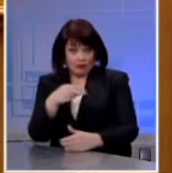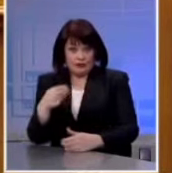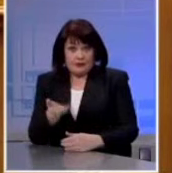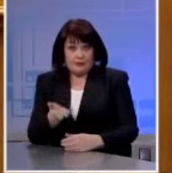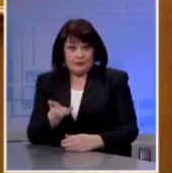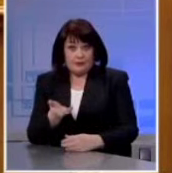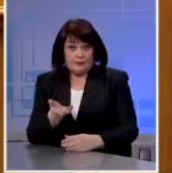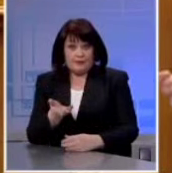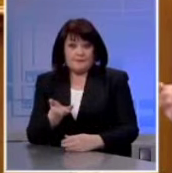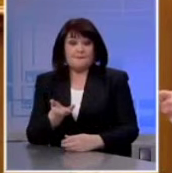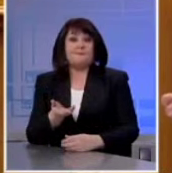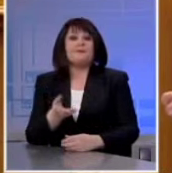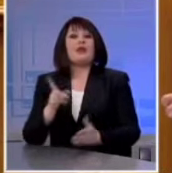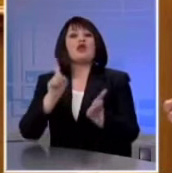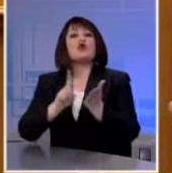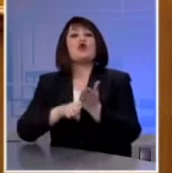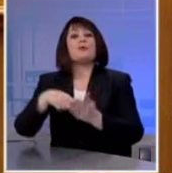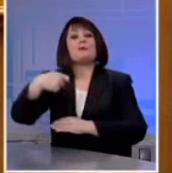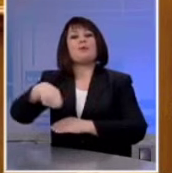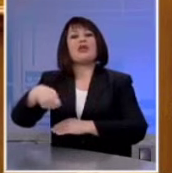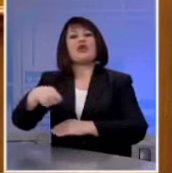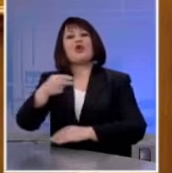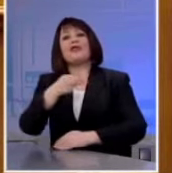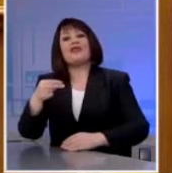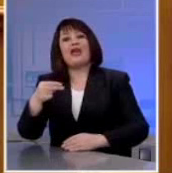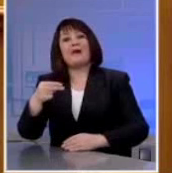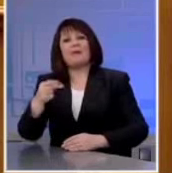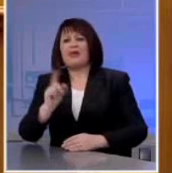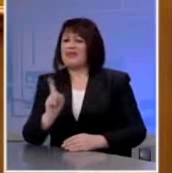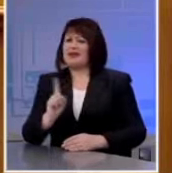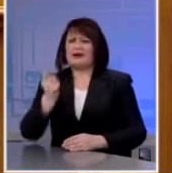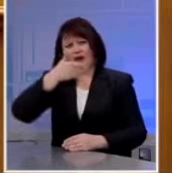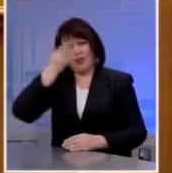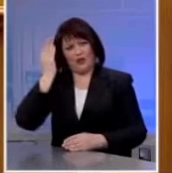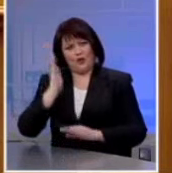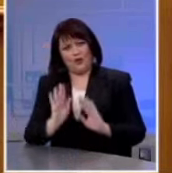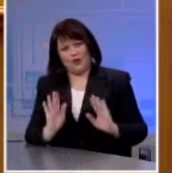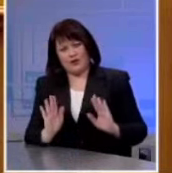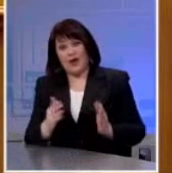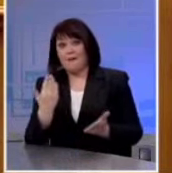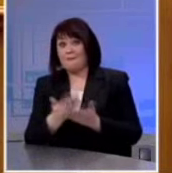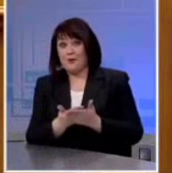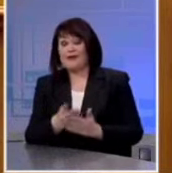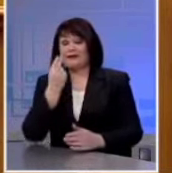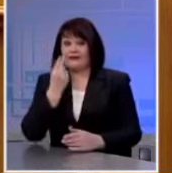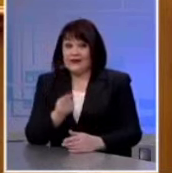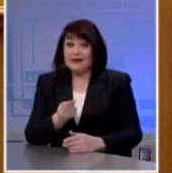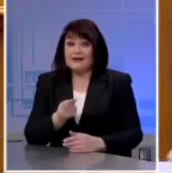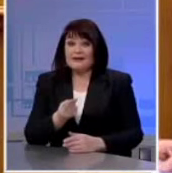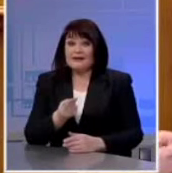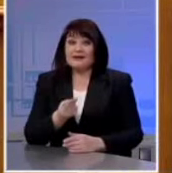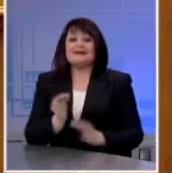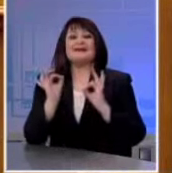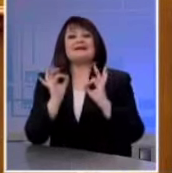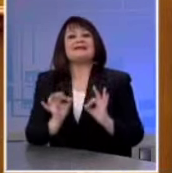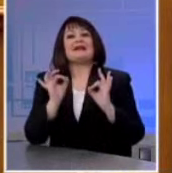Ένα νομικό ζήτημα βεβαίως ουδόλως αθώο, αφού όπως αποδείχθηκε έχει